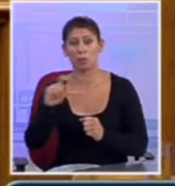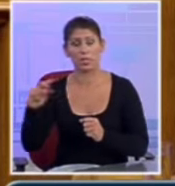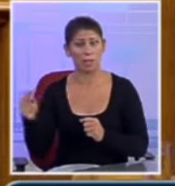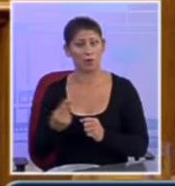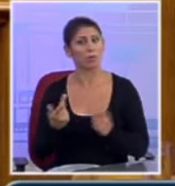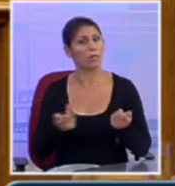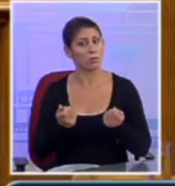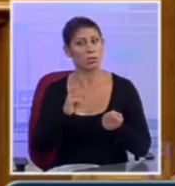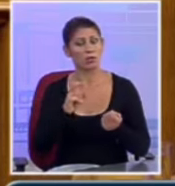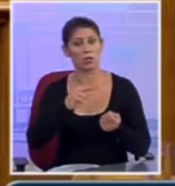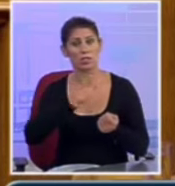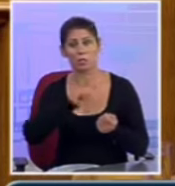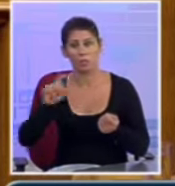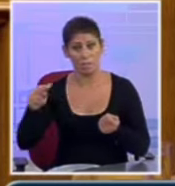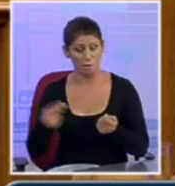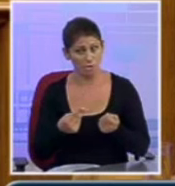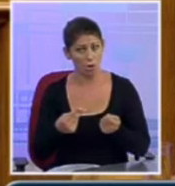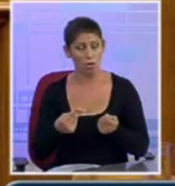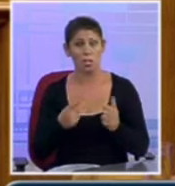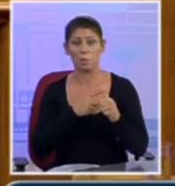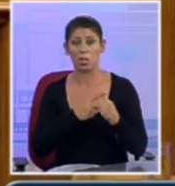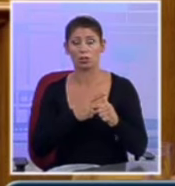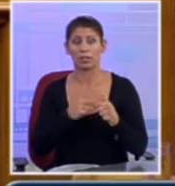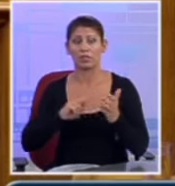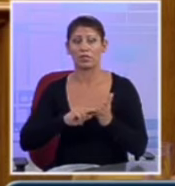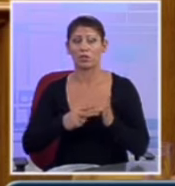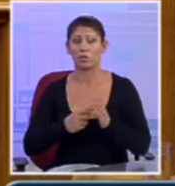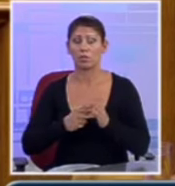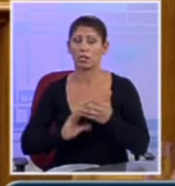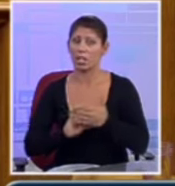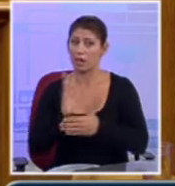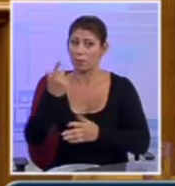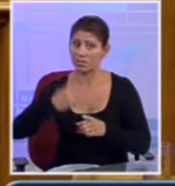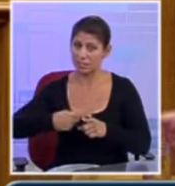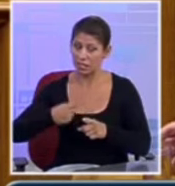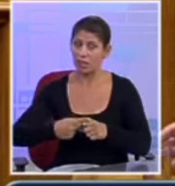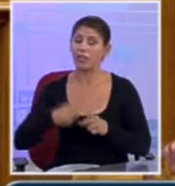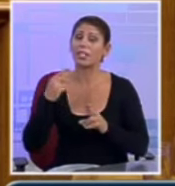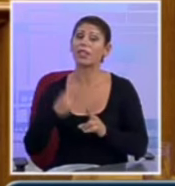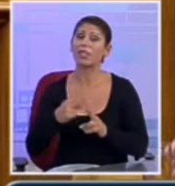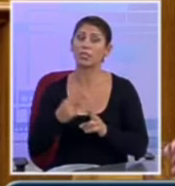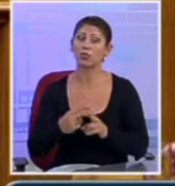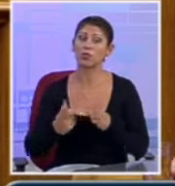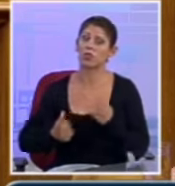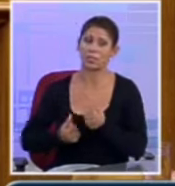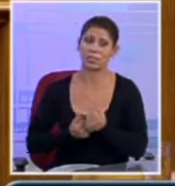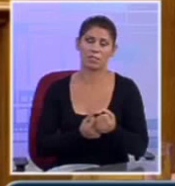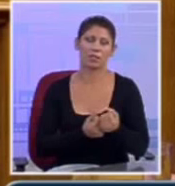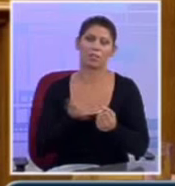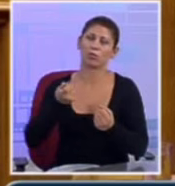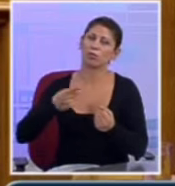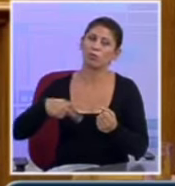θα χρησιμοποιήσουμε πρώτον για την οικονομική ανάπτυξη της χώρας και κυρίως για την ενίσχυση των